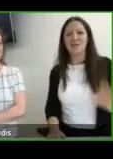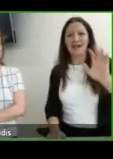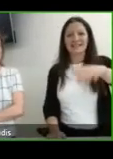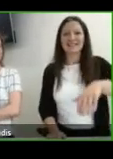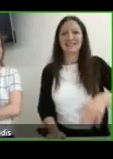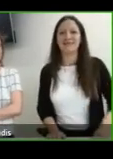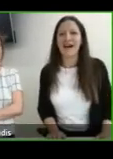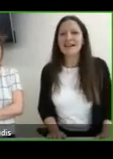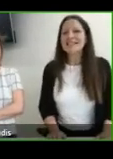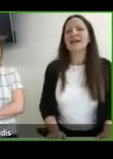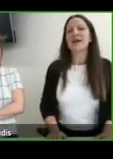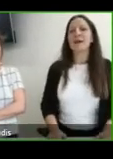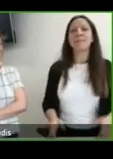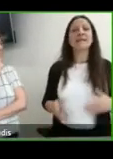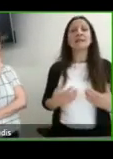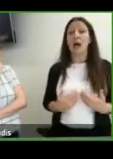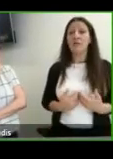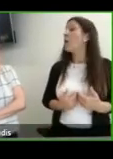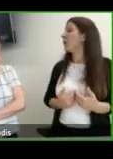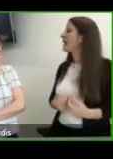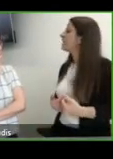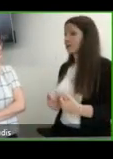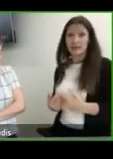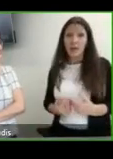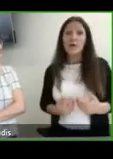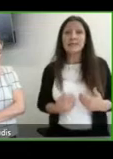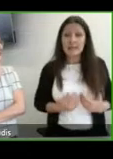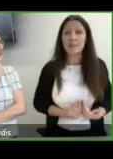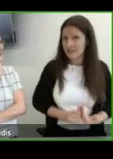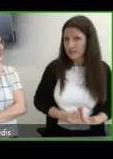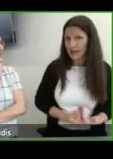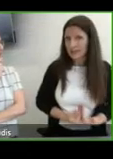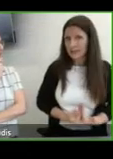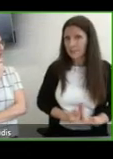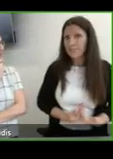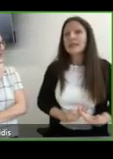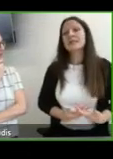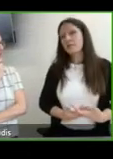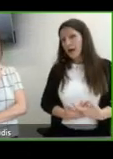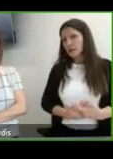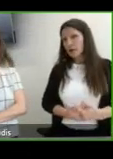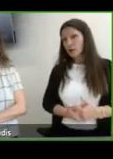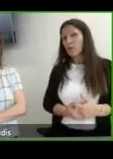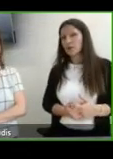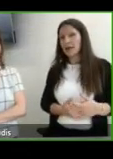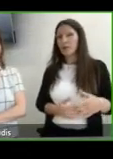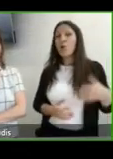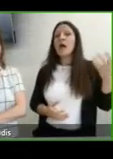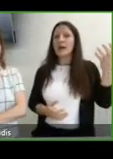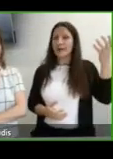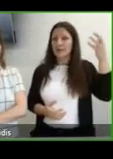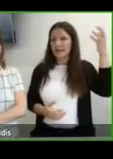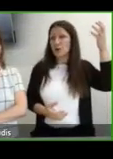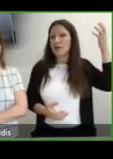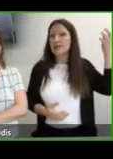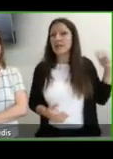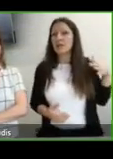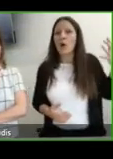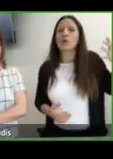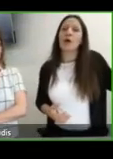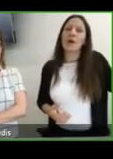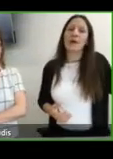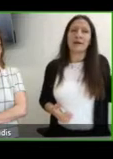en voulant dire le divan, puis dans le fond, mon intention, c'est de me divertir, ce qui fait en sorte que mon cerveau, ça va